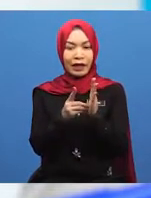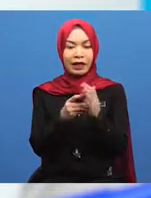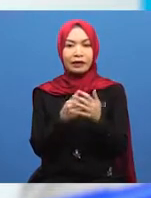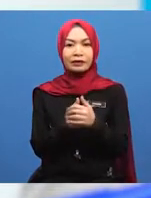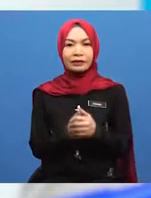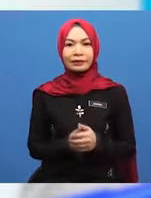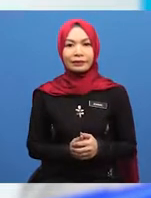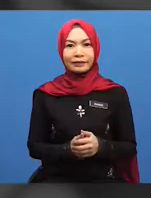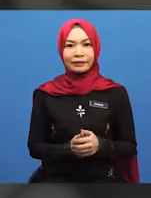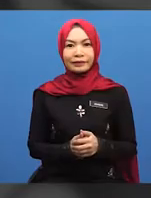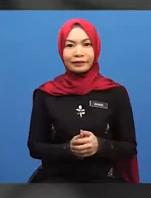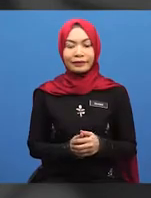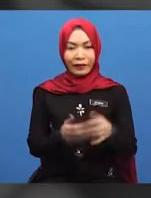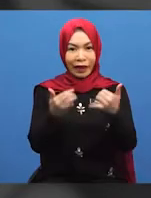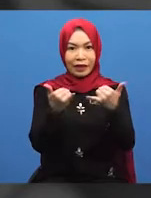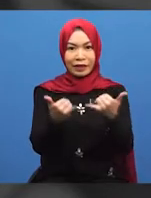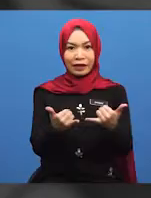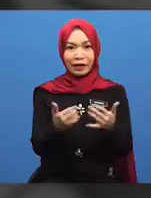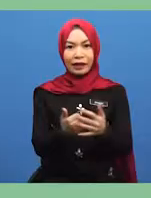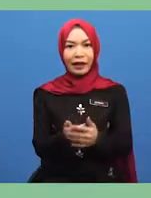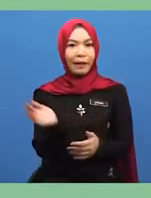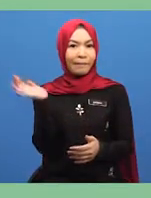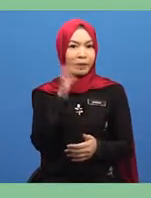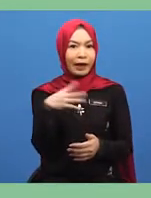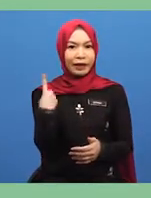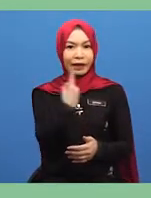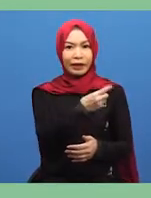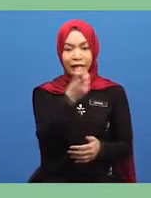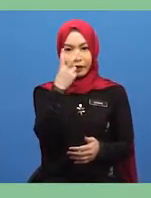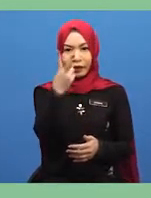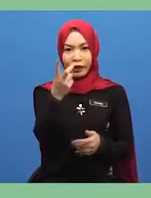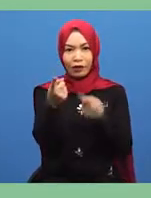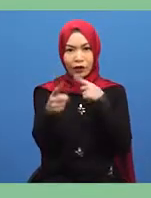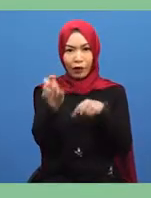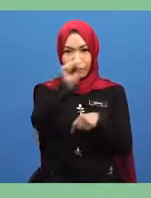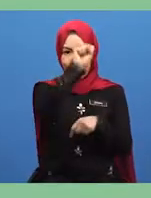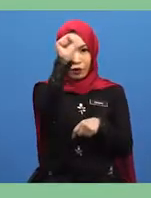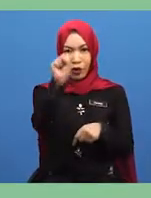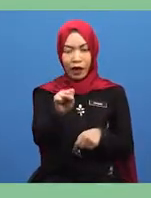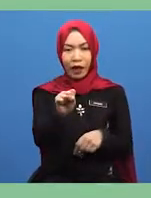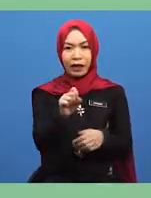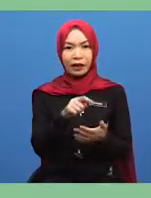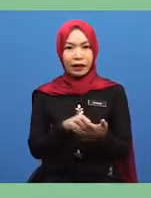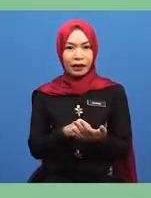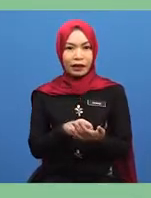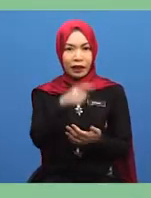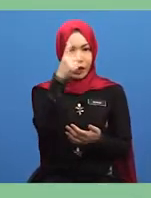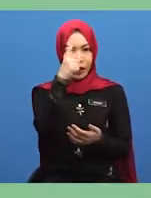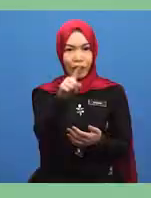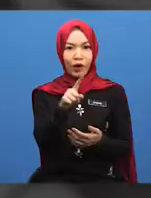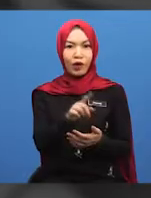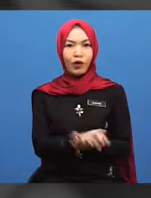devaluasi. Sekarang, marilah kita sama-sama menjawab soalan kuis untuk